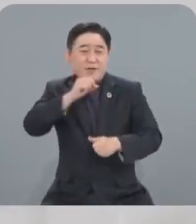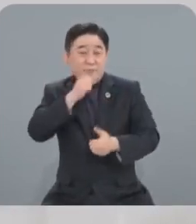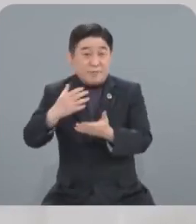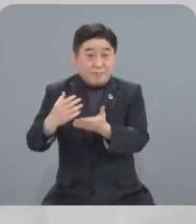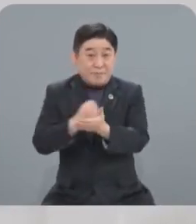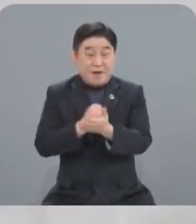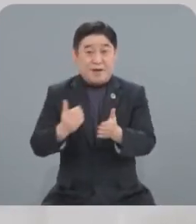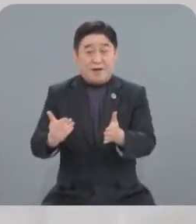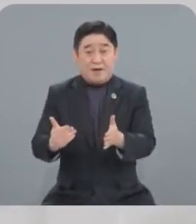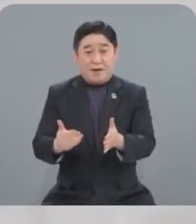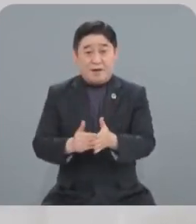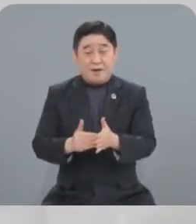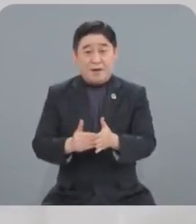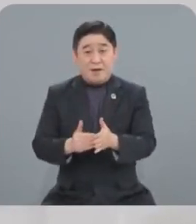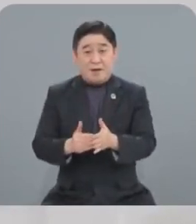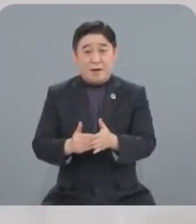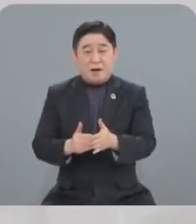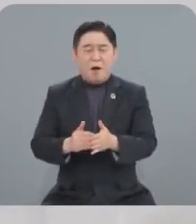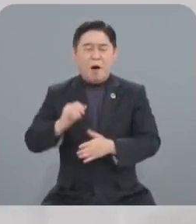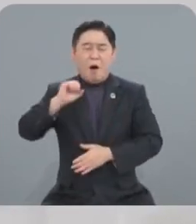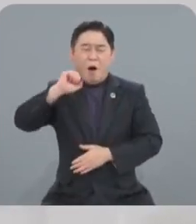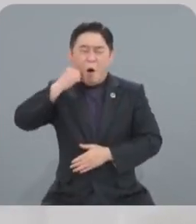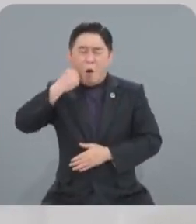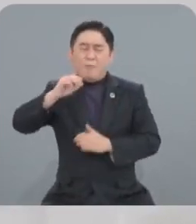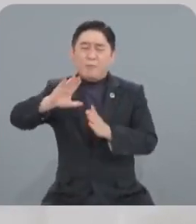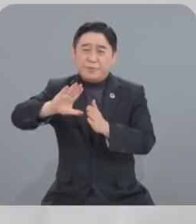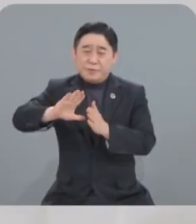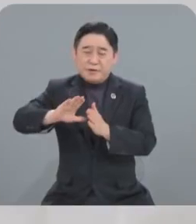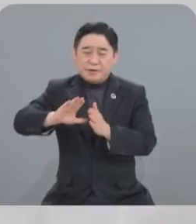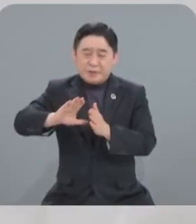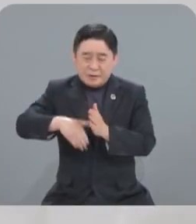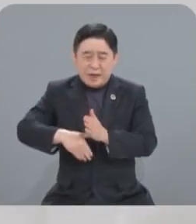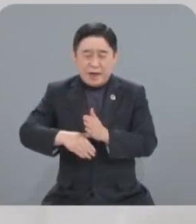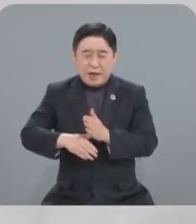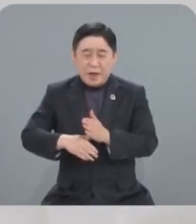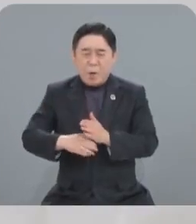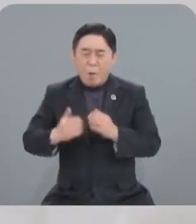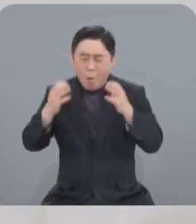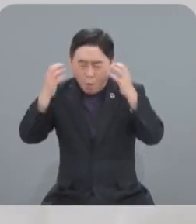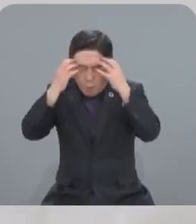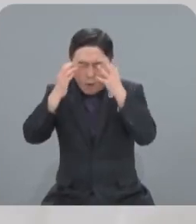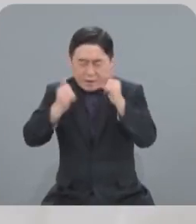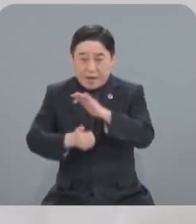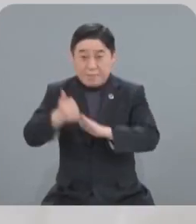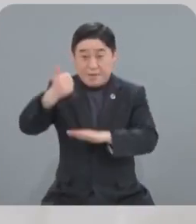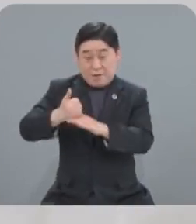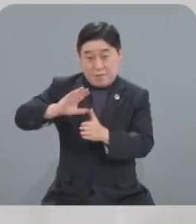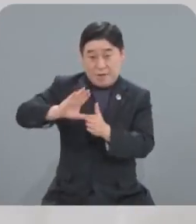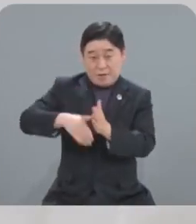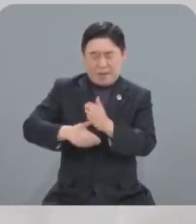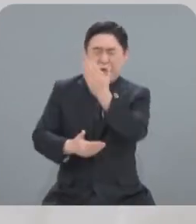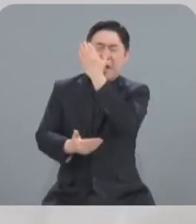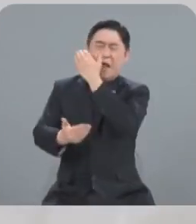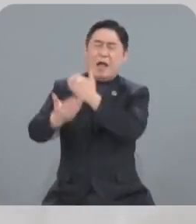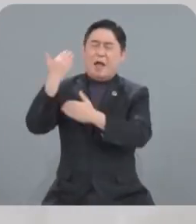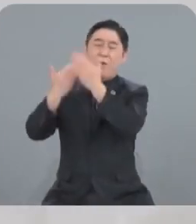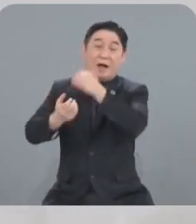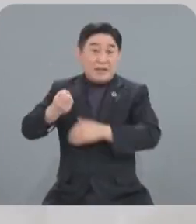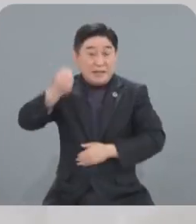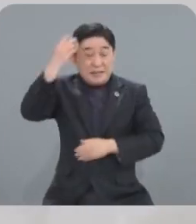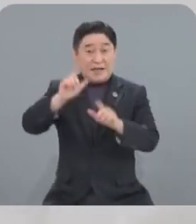냈습니다 어려운 시절 보낸 사람이 성공했을 때 자신의 과거 져 있지 않는다는 것